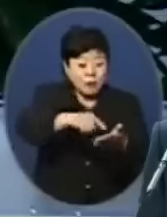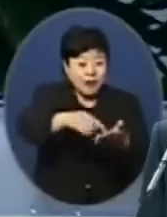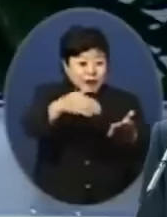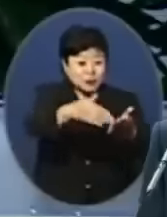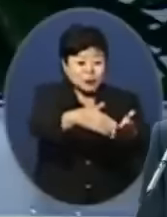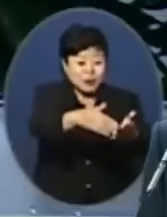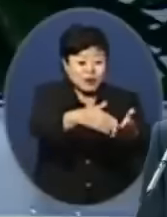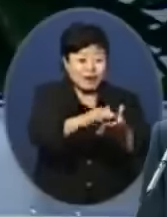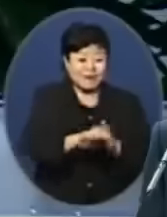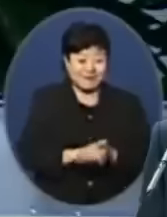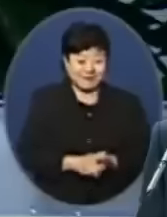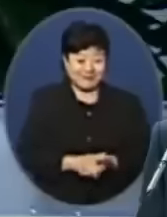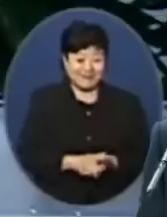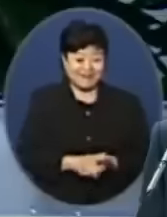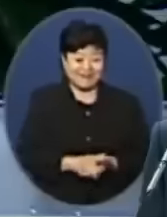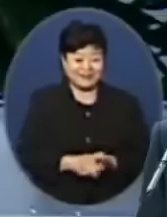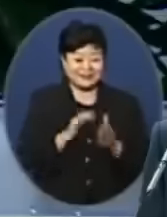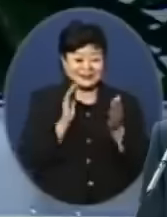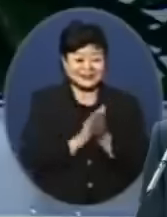갚았습니다.